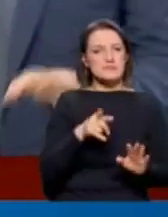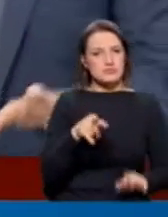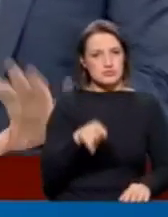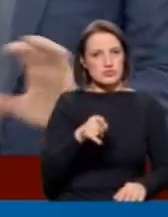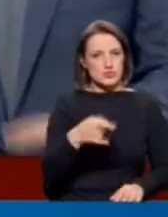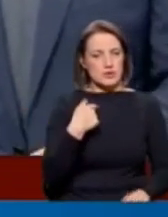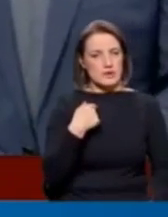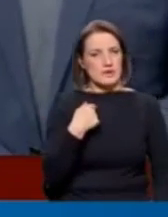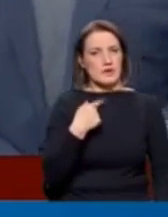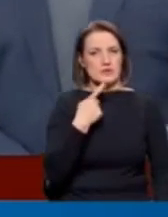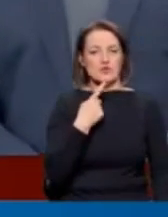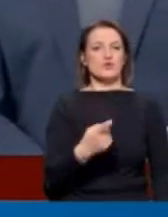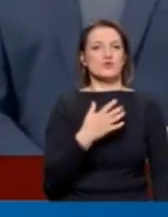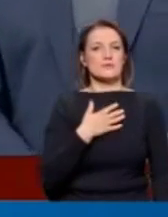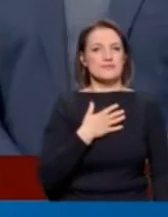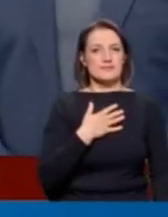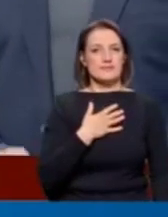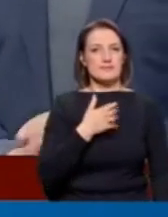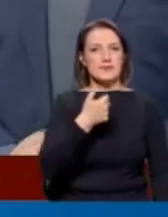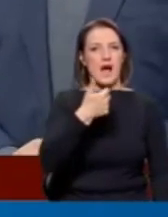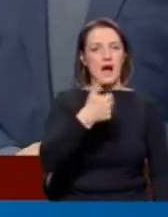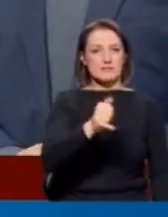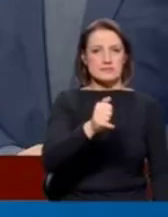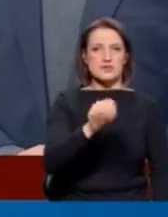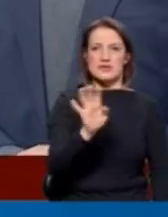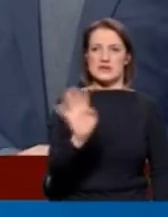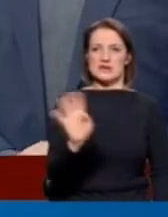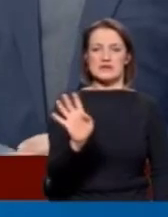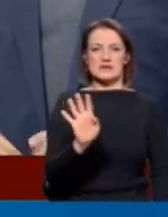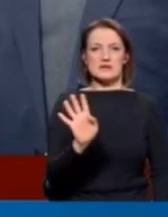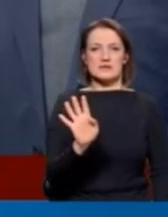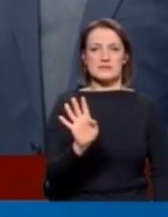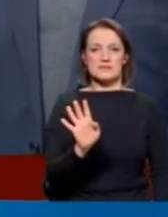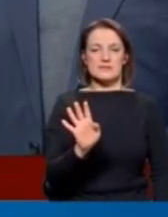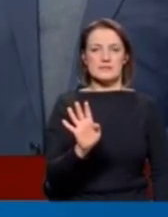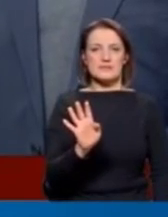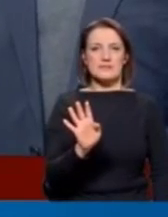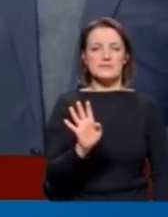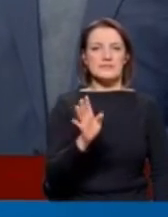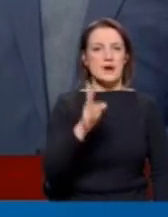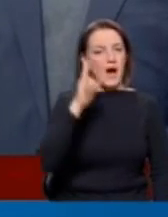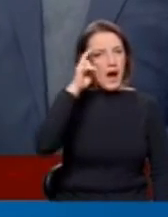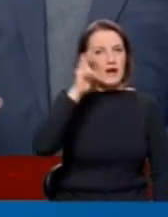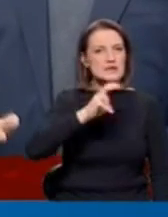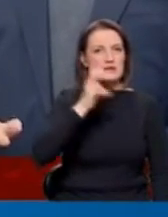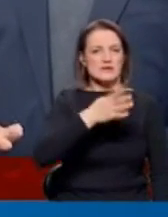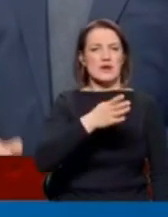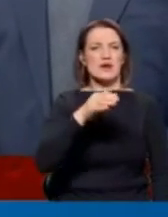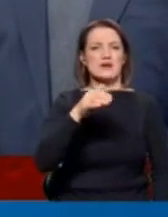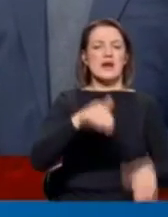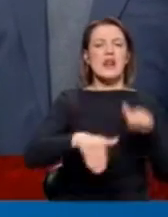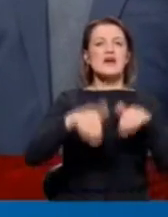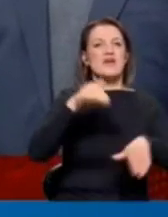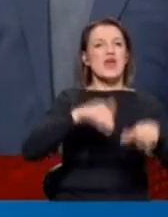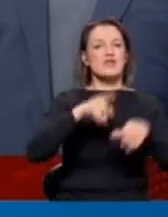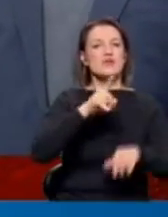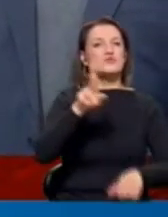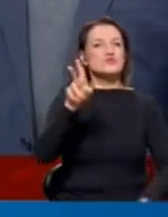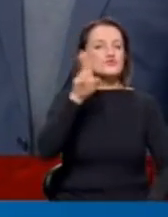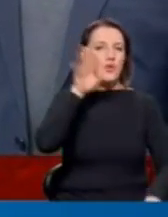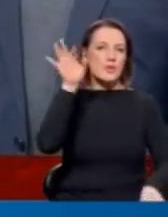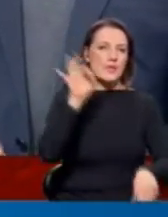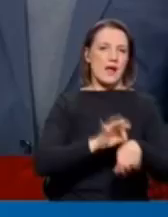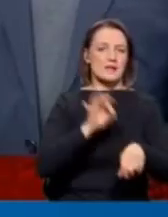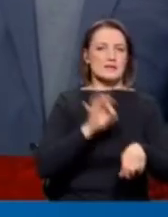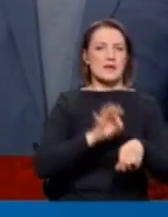ben bunu bunu da iddialı bir şekilde Evet şu 40'lık bir daha yani hatırlıyorsun referandumu yani son